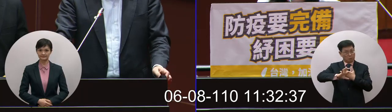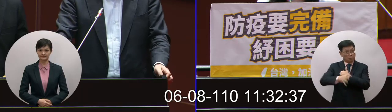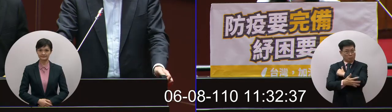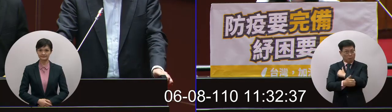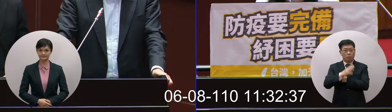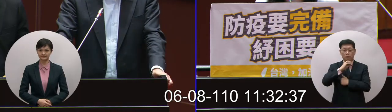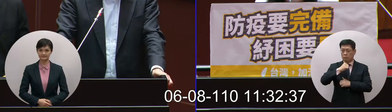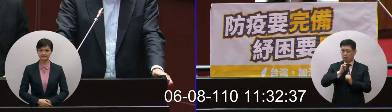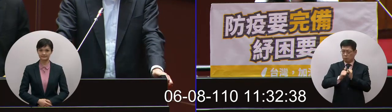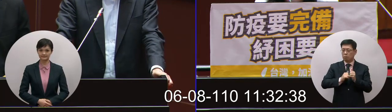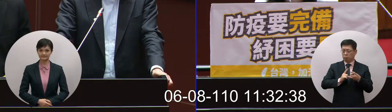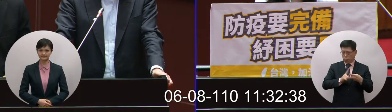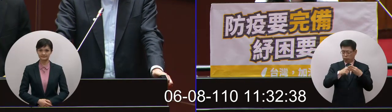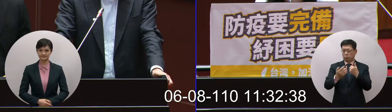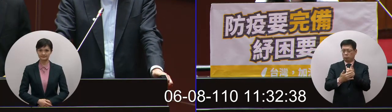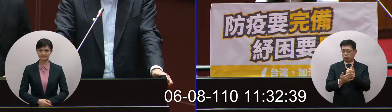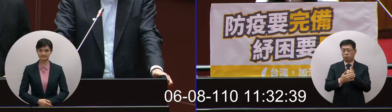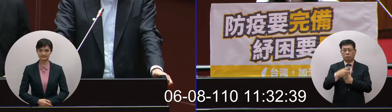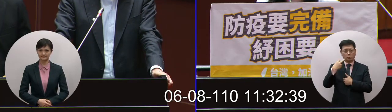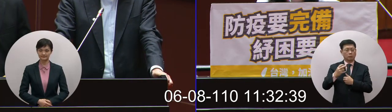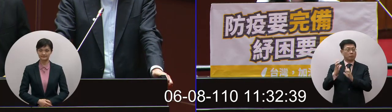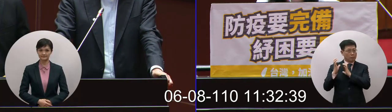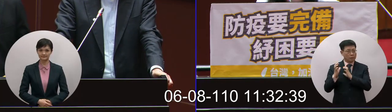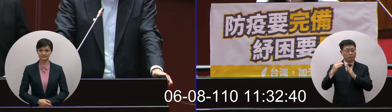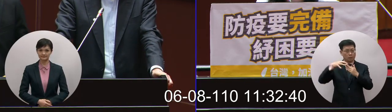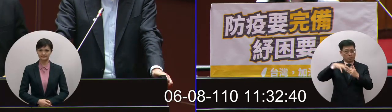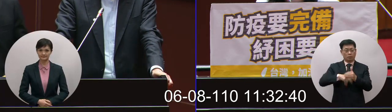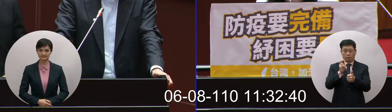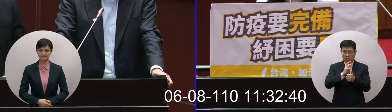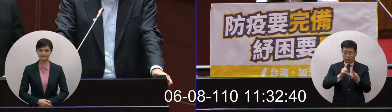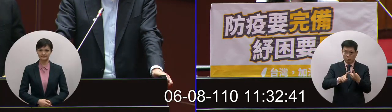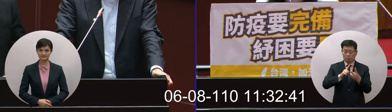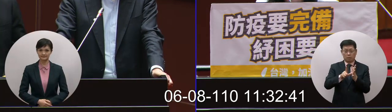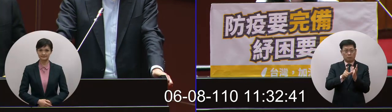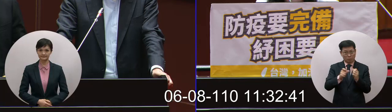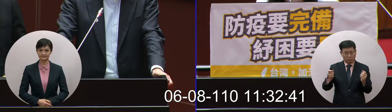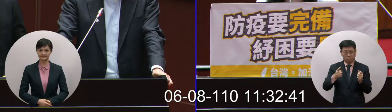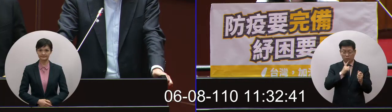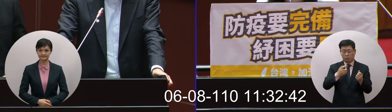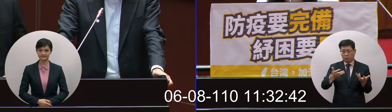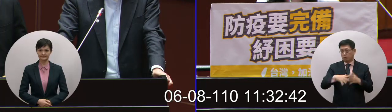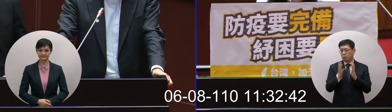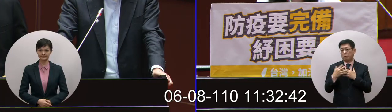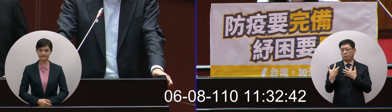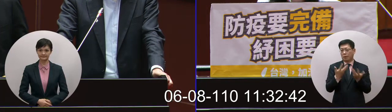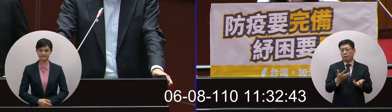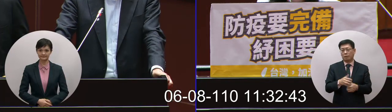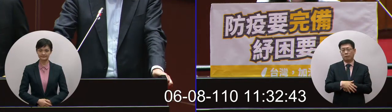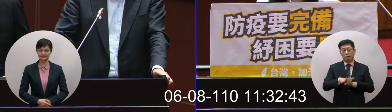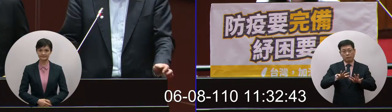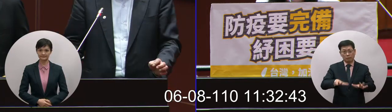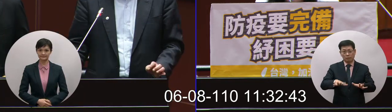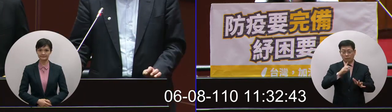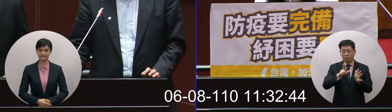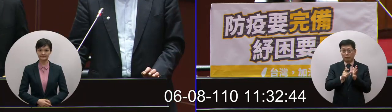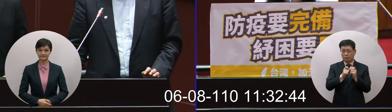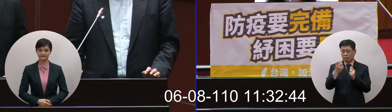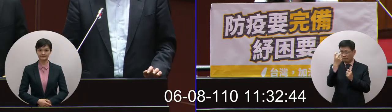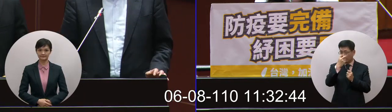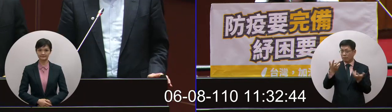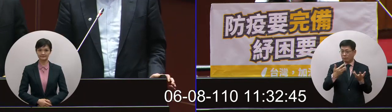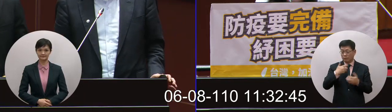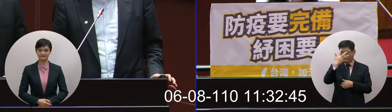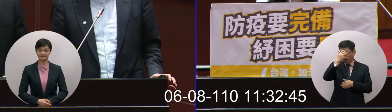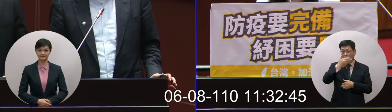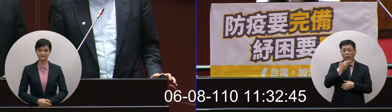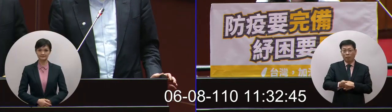湾这个社会重要组成，然后甚至也承担了部分家庭照顾以及长期照顾长照的工作的需求。那我们知道这个长期照顾长